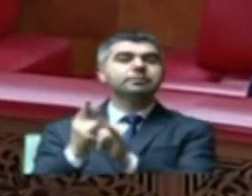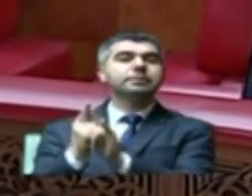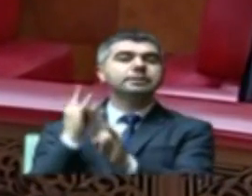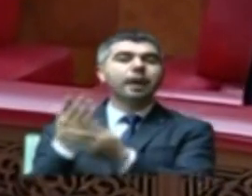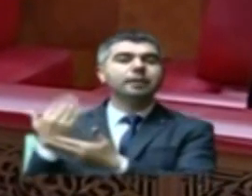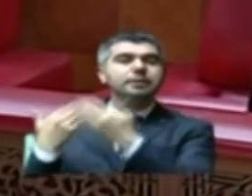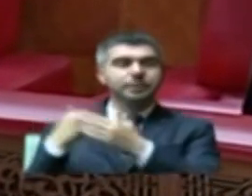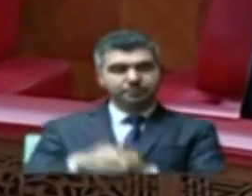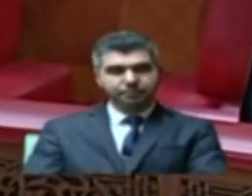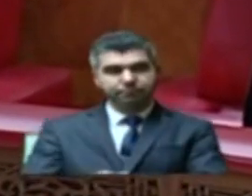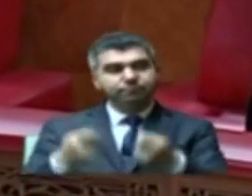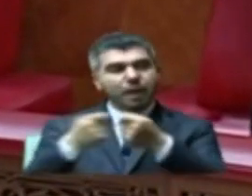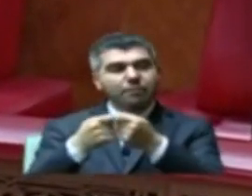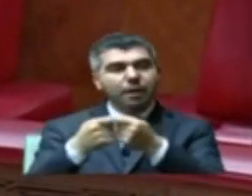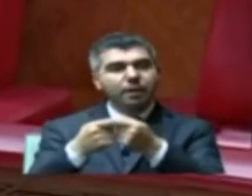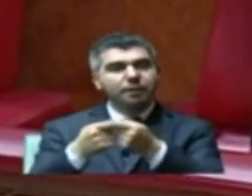سوق الشغل. غير